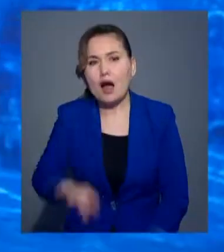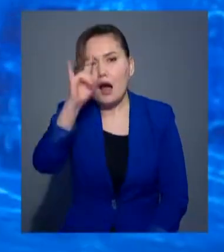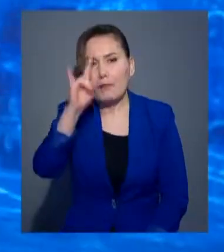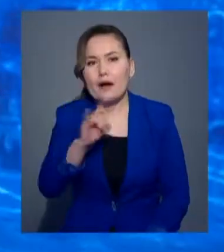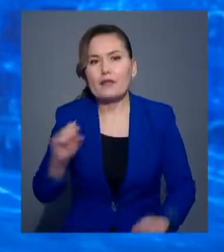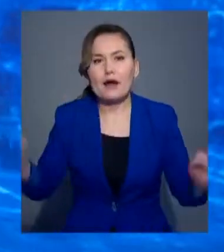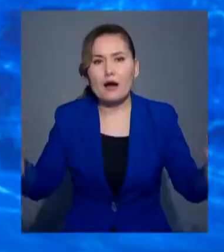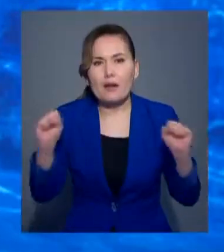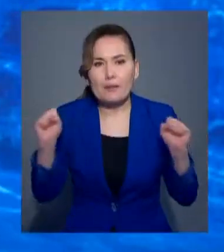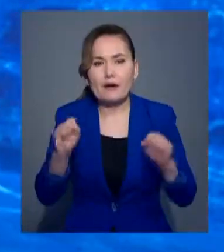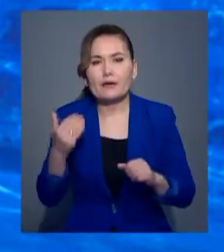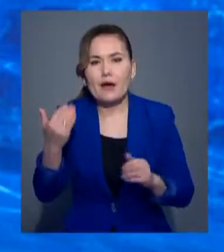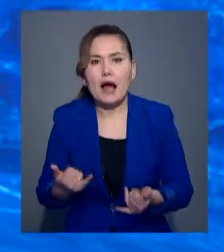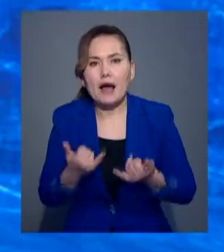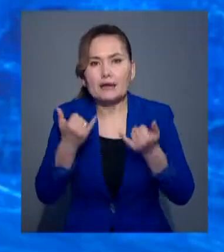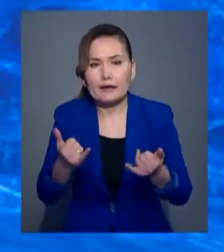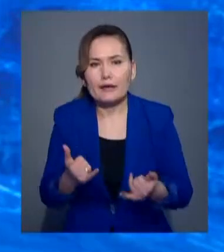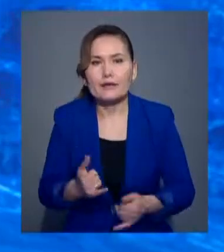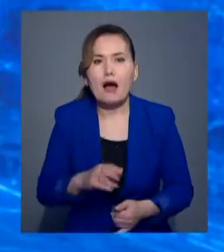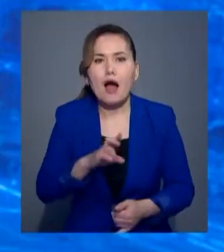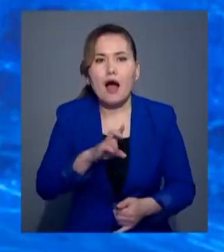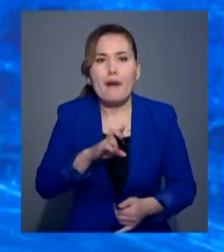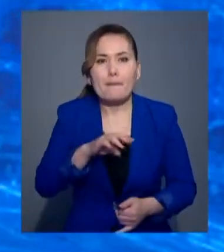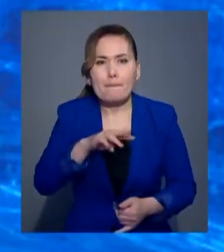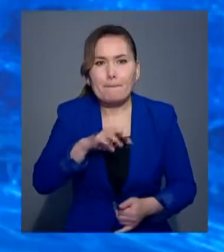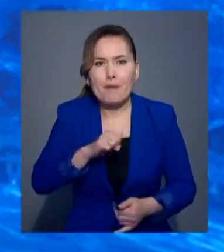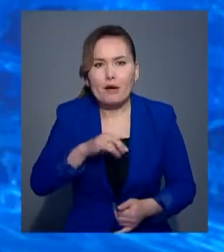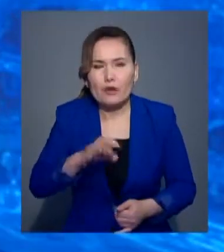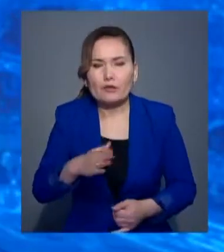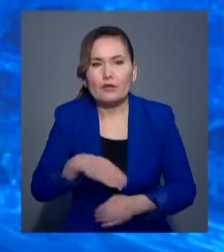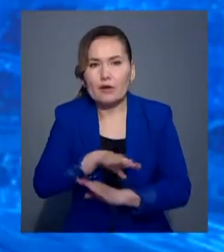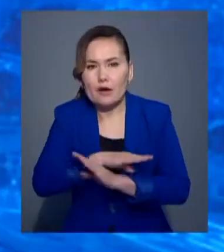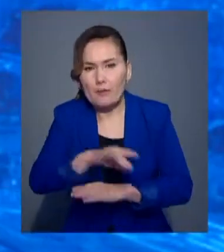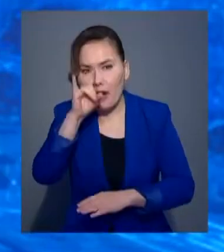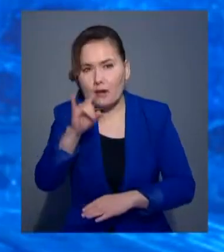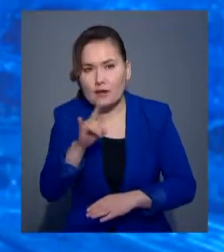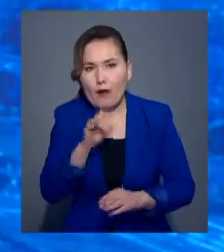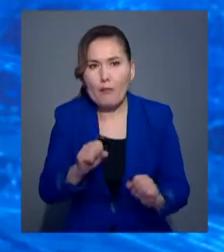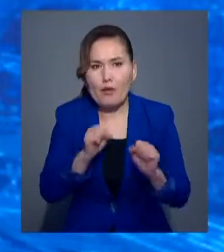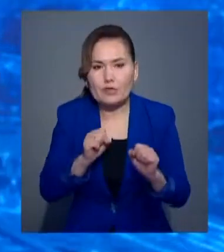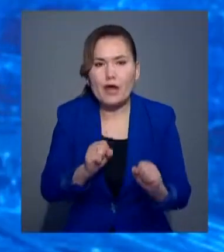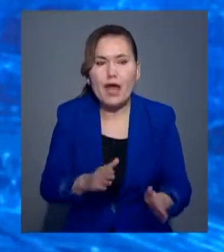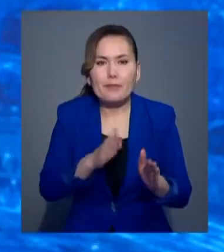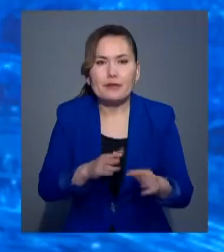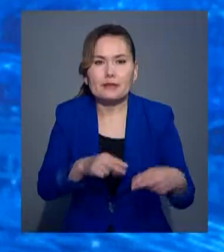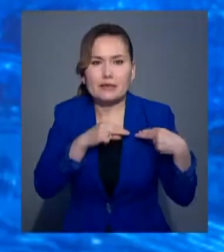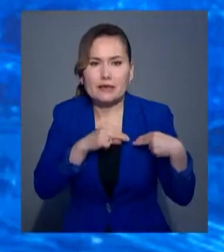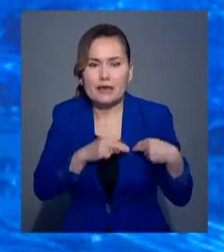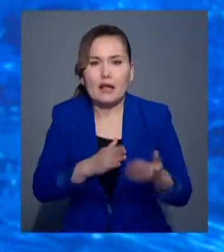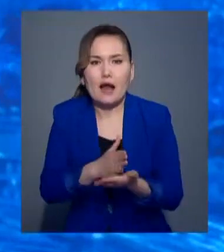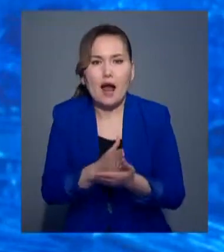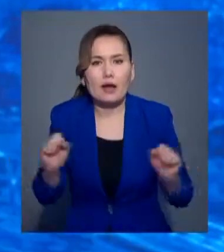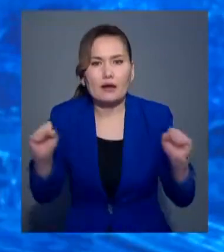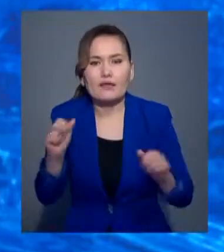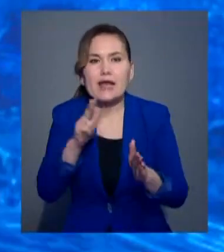Отандық спорттағы ардақты азамат Бекет Махмұтов өмірден өтті. Қазақстанның бокс пен дзюдосына еңбегі сіңген